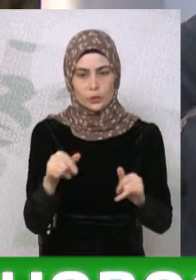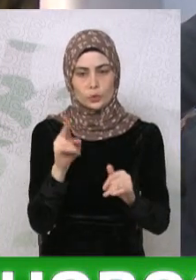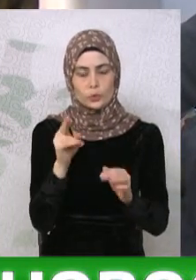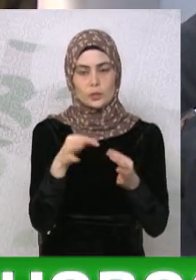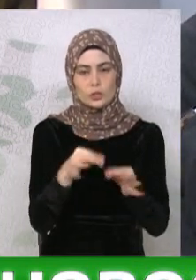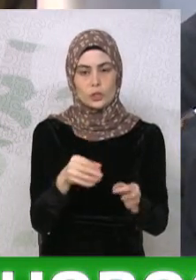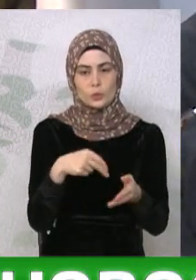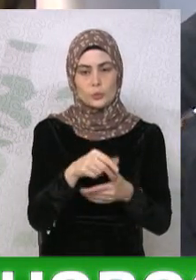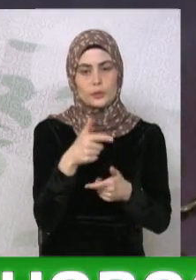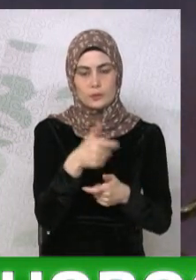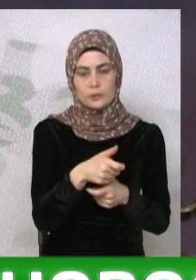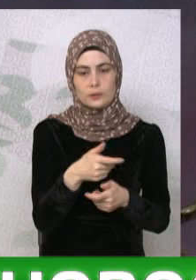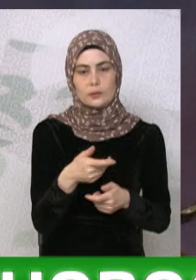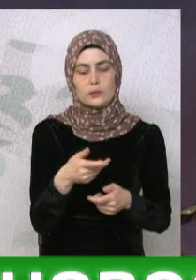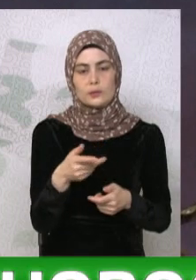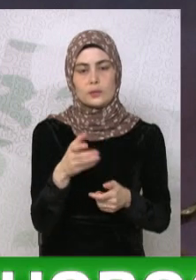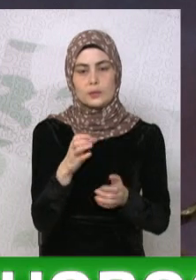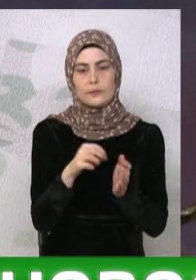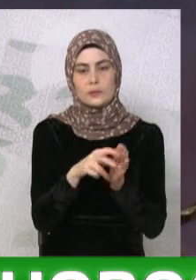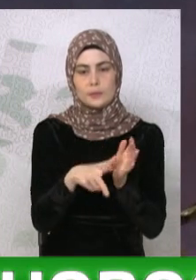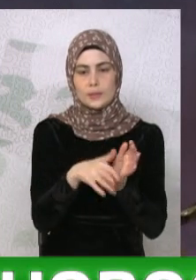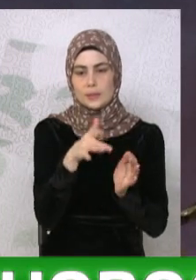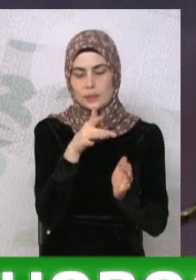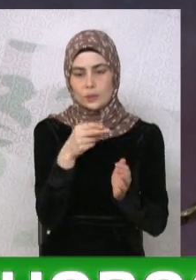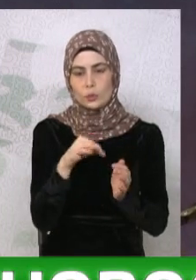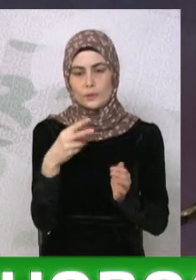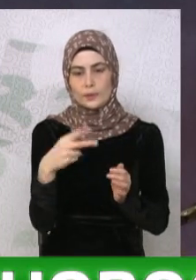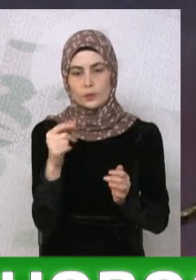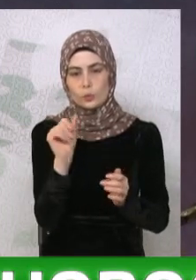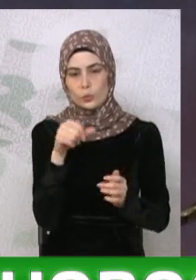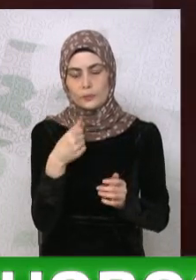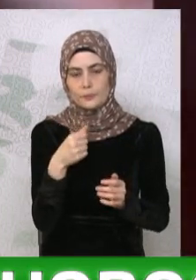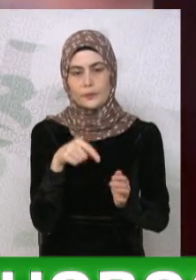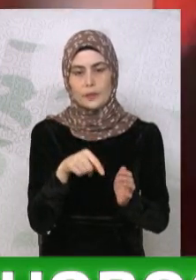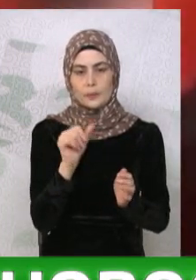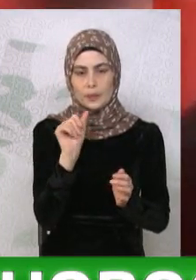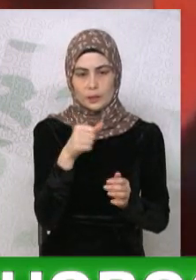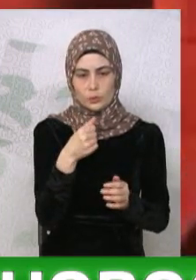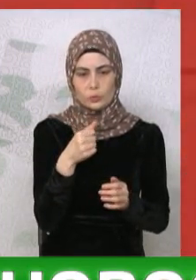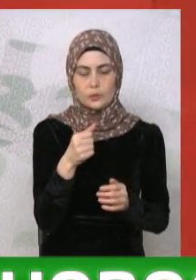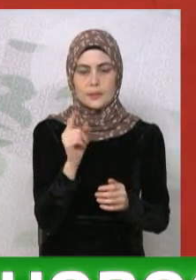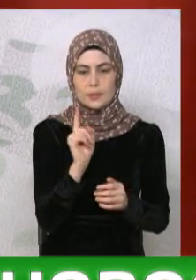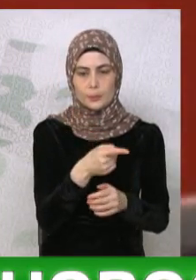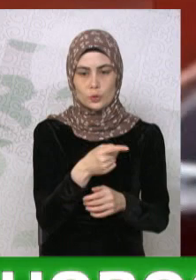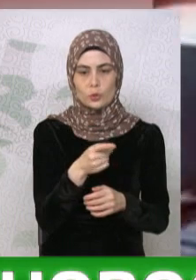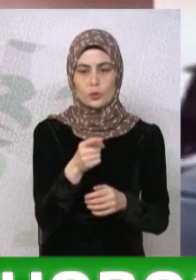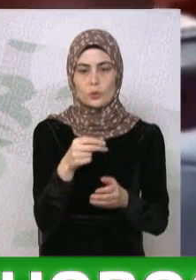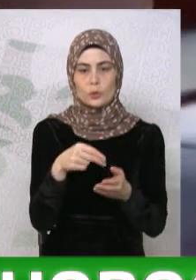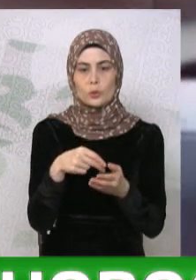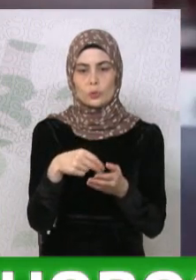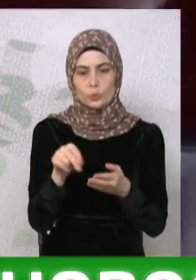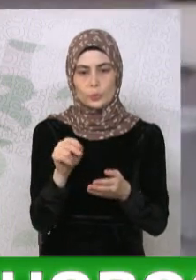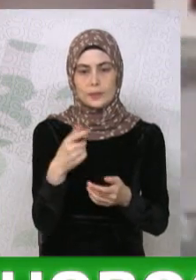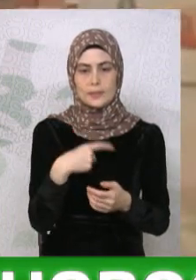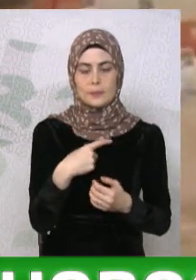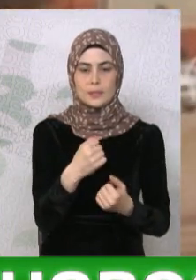приобретать огнестрельное гладкоствольное оружие, с 18 лет до 21 года. В этом году вводится запрет на приобретение в целях